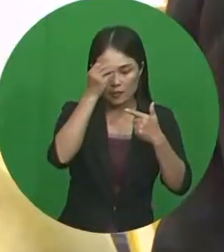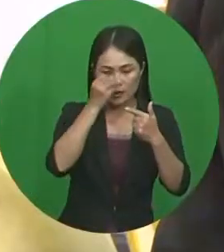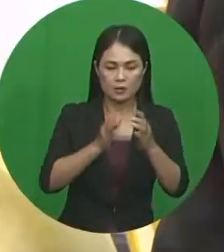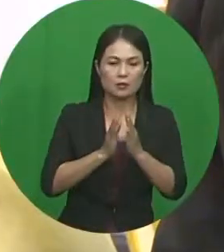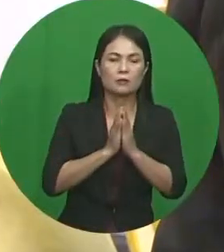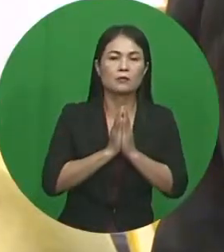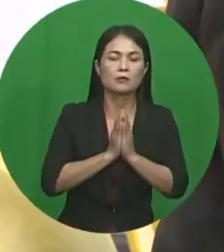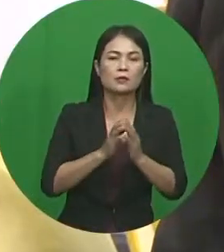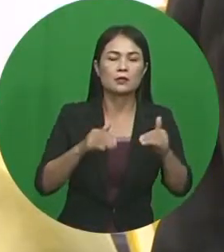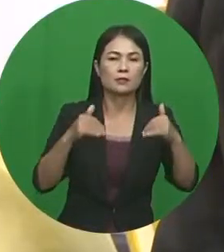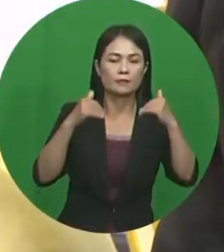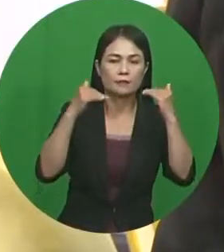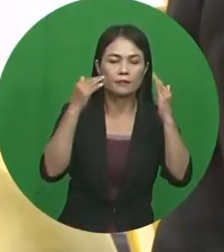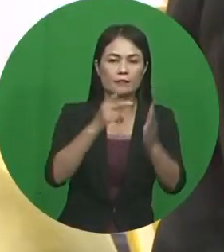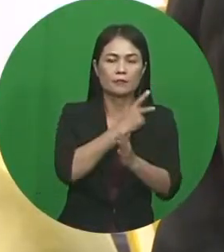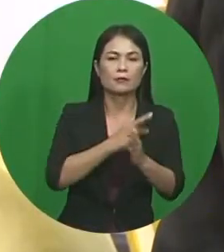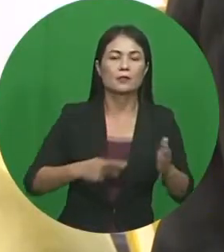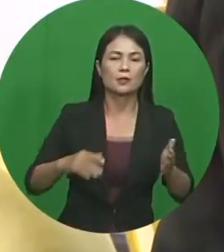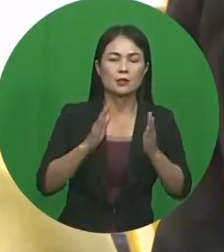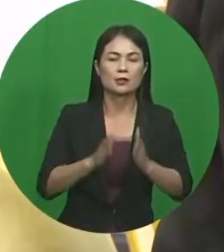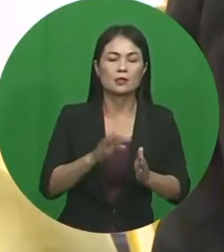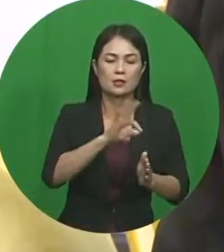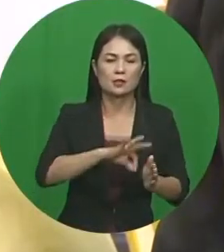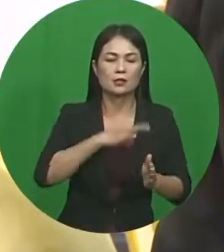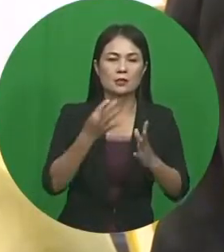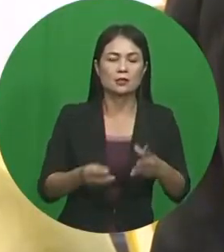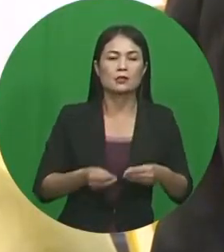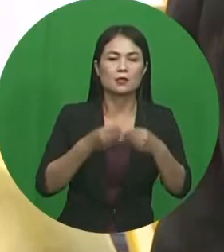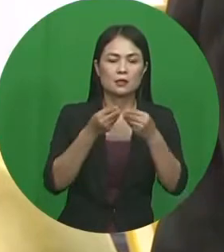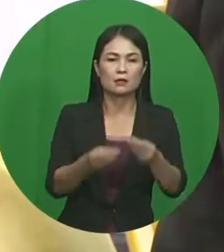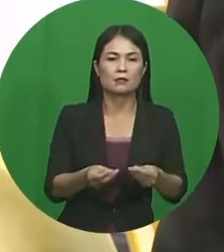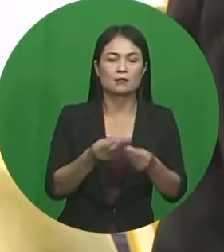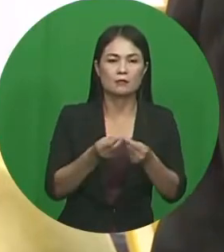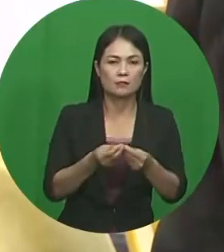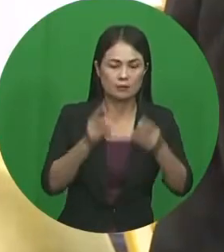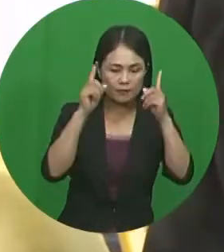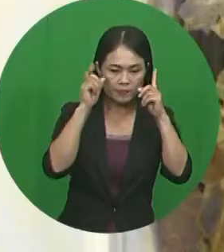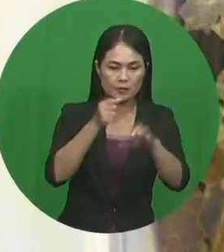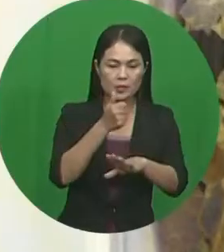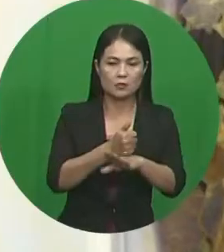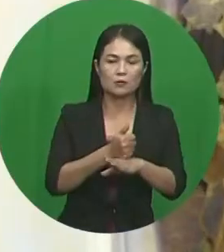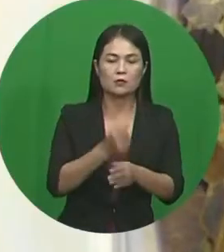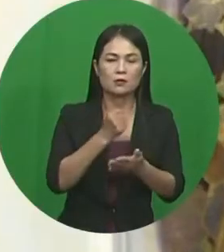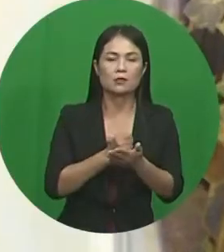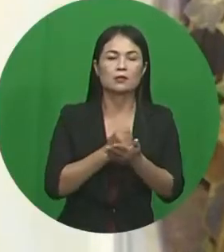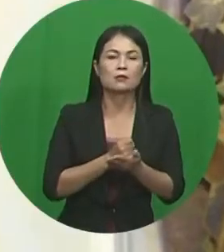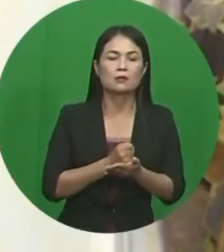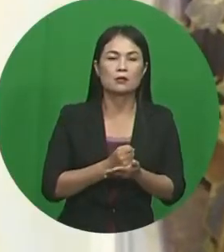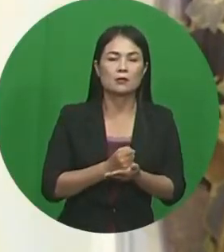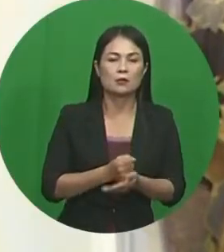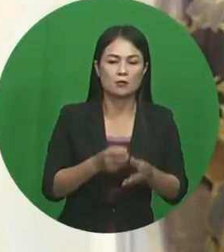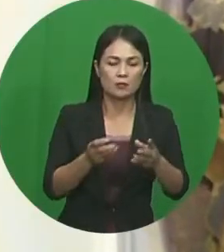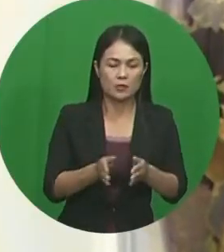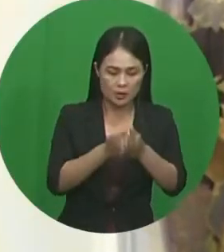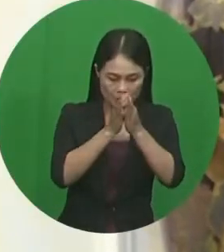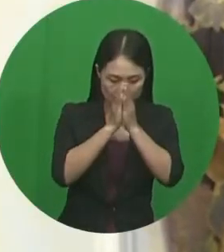ស្ការៈដ៏ខ្ពង់ខ្ពស់ព្រះអង្គសពព្រះរាជរតីប្រុសព្រះរាជទានអាដាមអាកិរិទ្ធទូតបានចូលក្រាបថ្វាយប